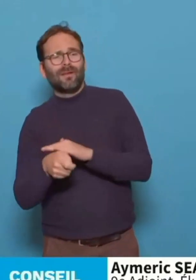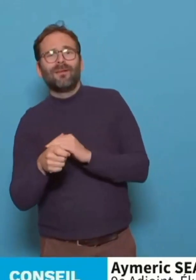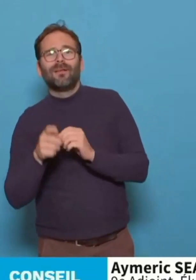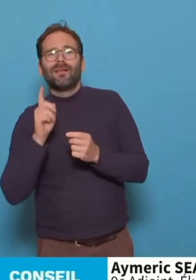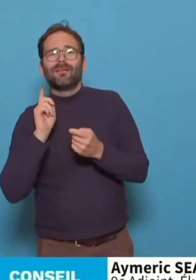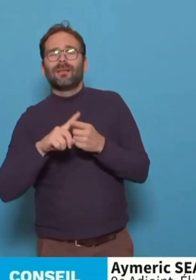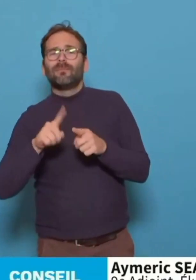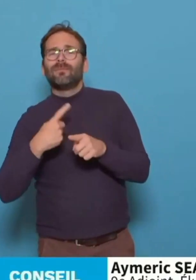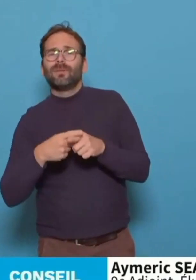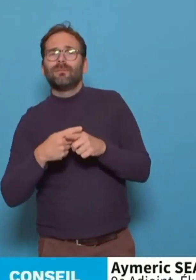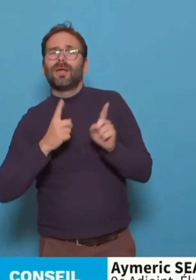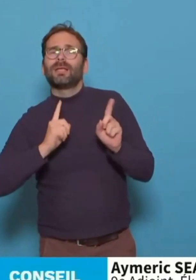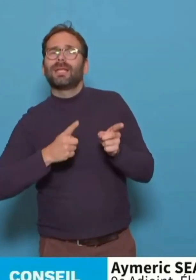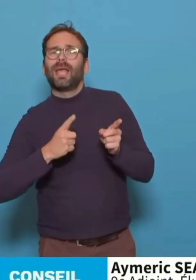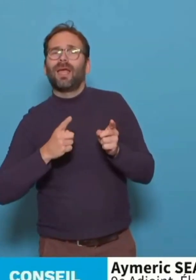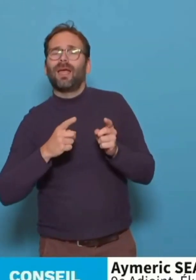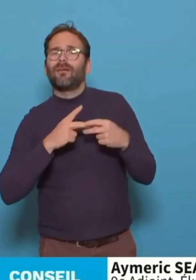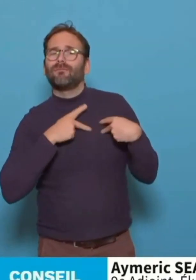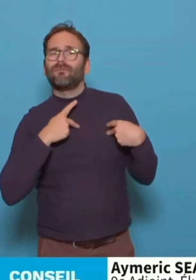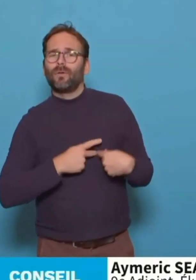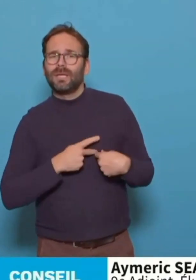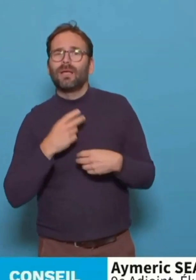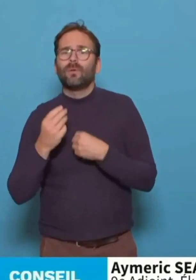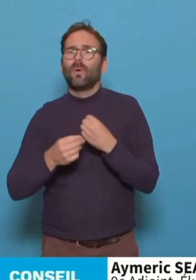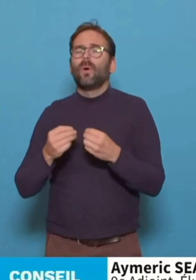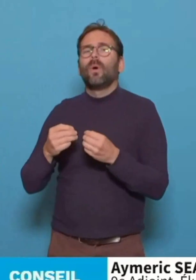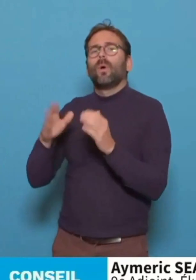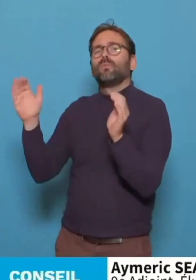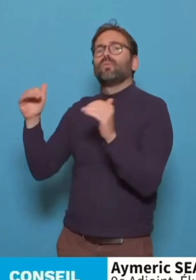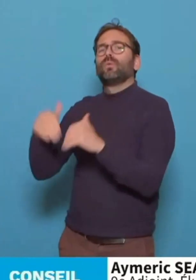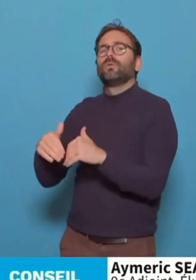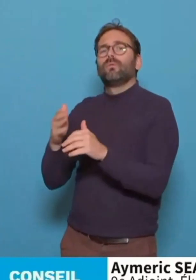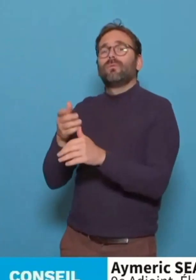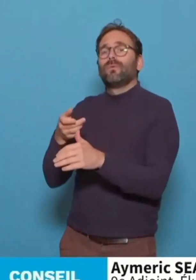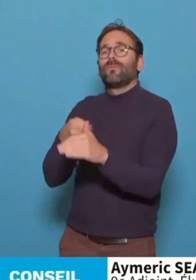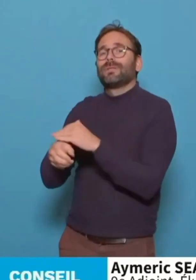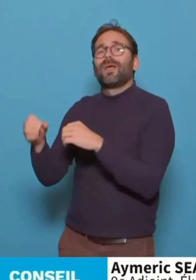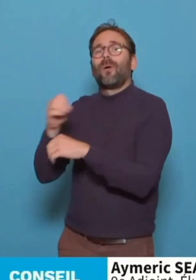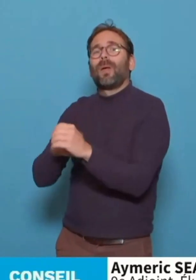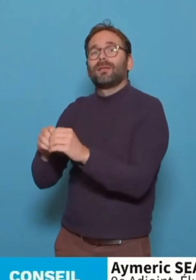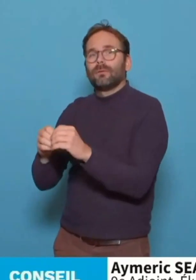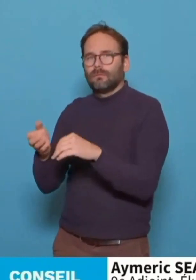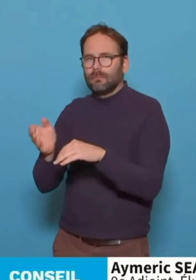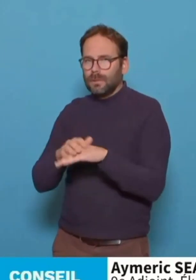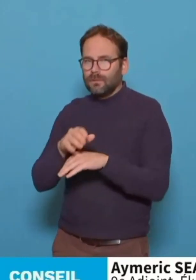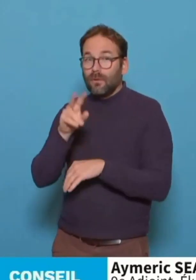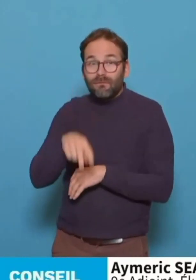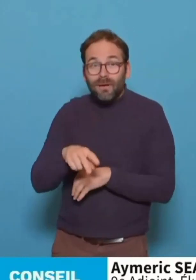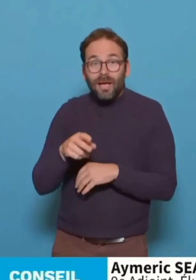guerres vendéennes, organiser des opérations au Puy du Fou. En réalité, la bataille idéologique